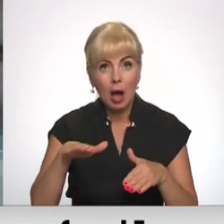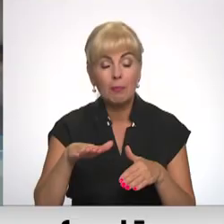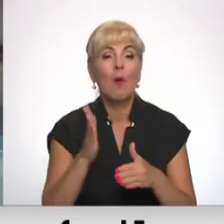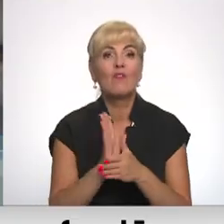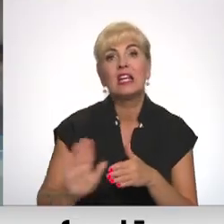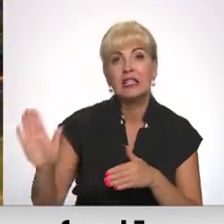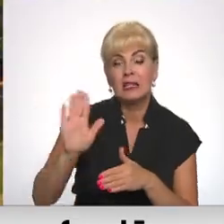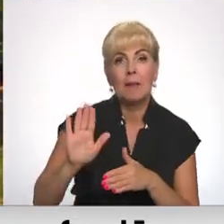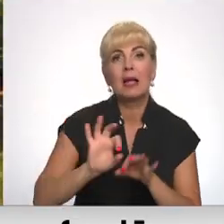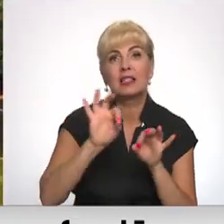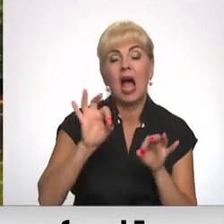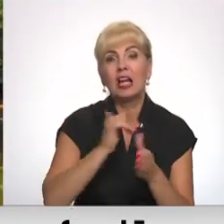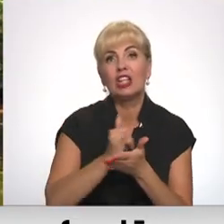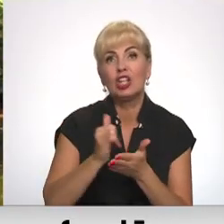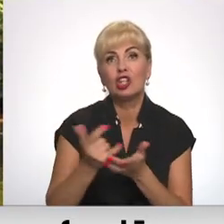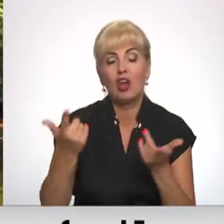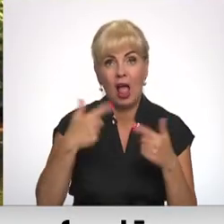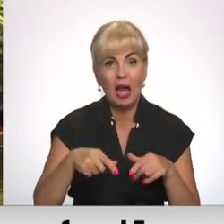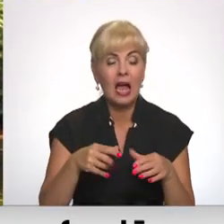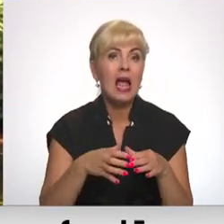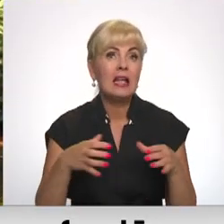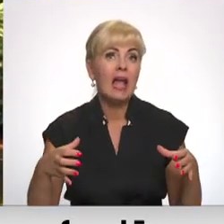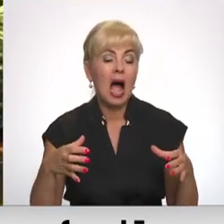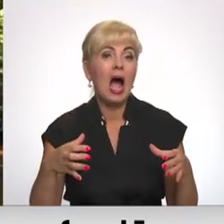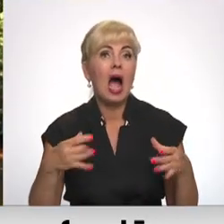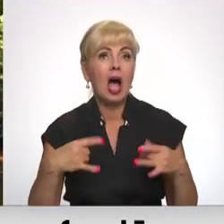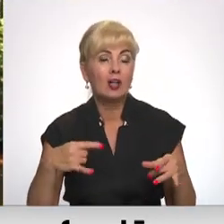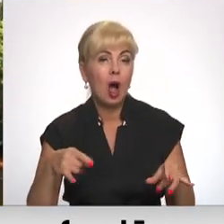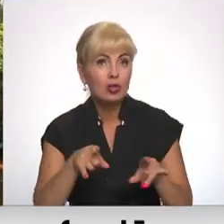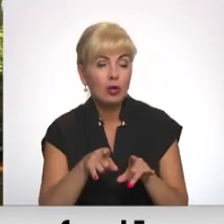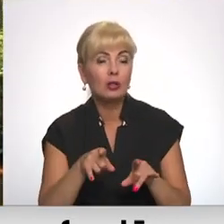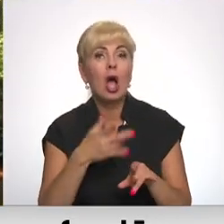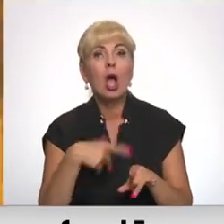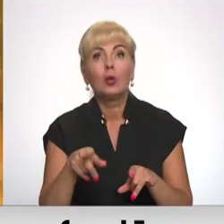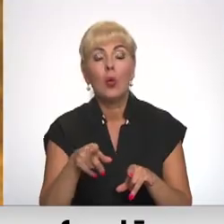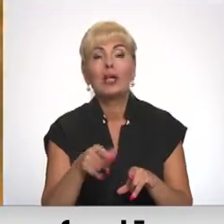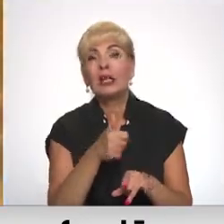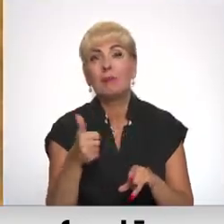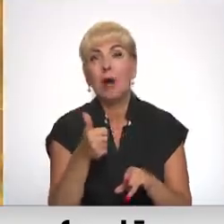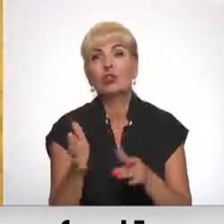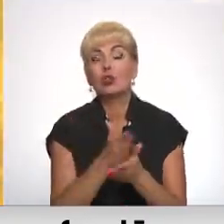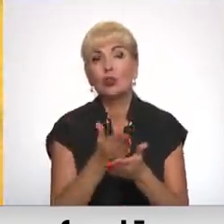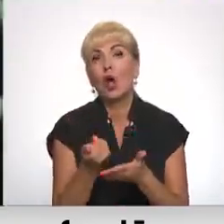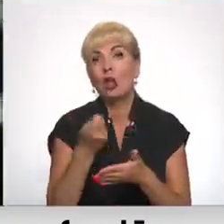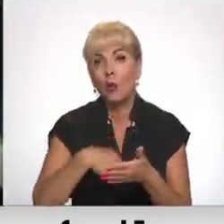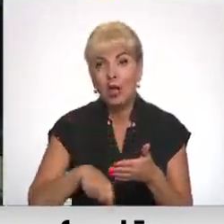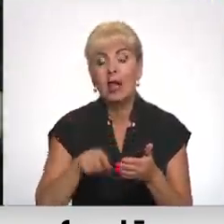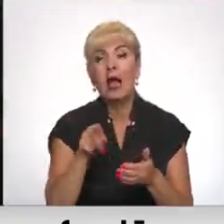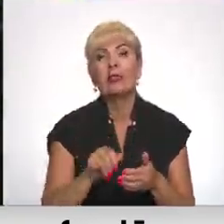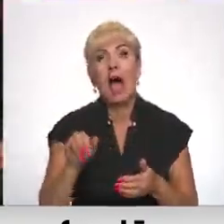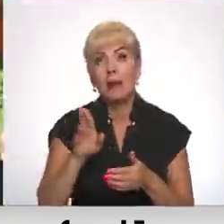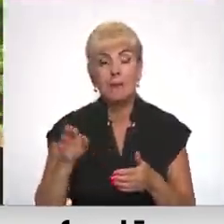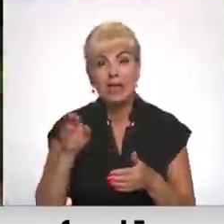darbus. Nārsta laiks straujteces mīlošajām zivju sugām ir noslēdzies. Mazie taimiņi un strauta foreles